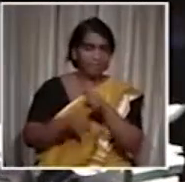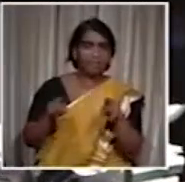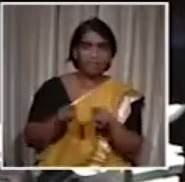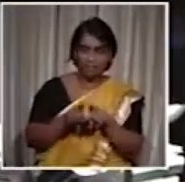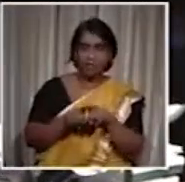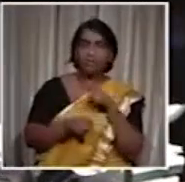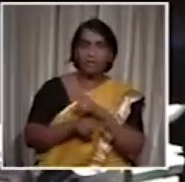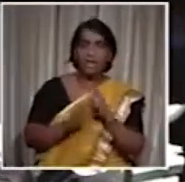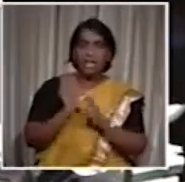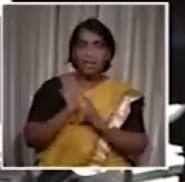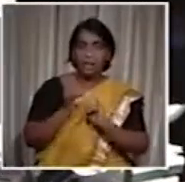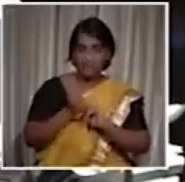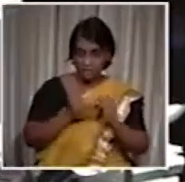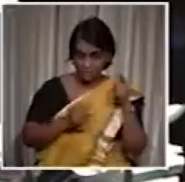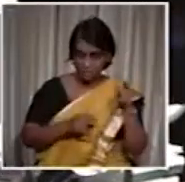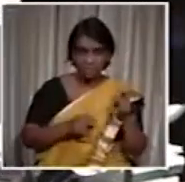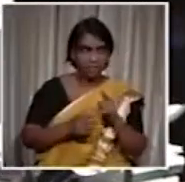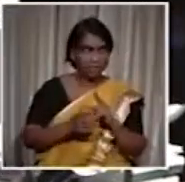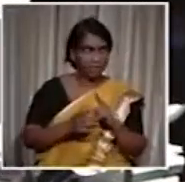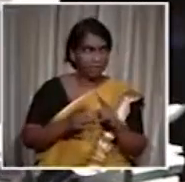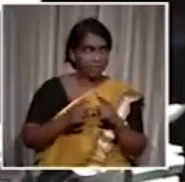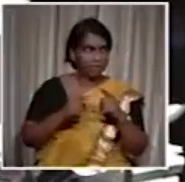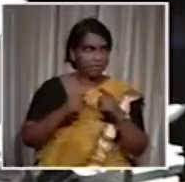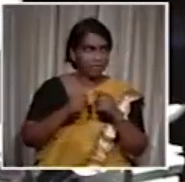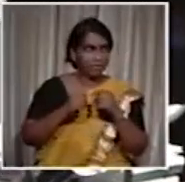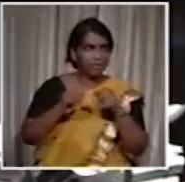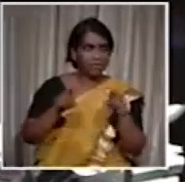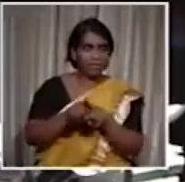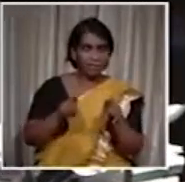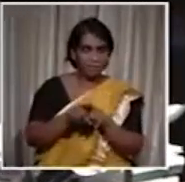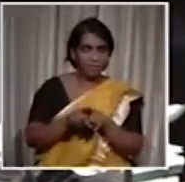dengan kami mati himal siri pala sila. Amati during illa suri ay.